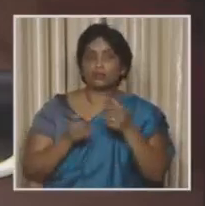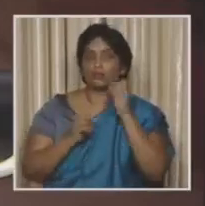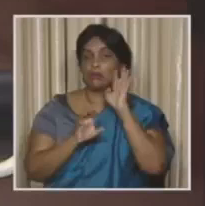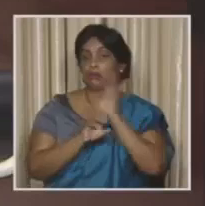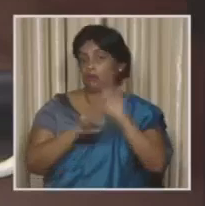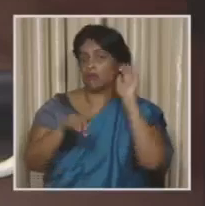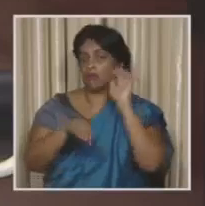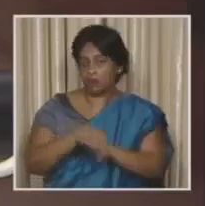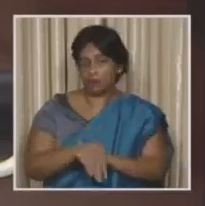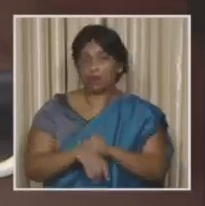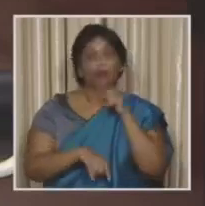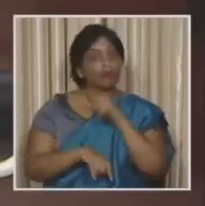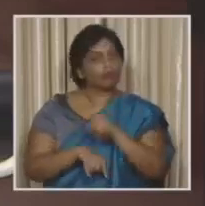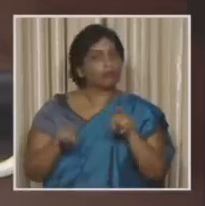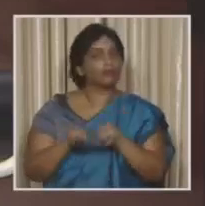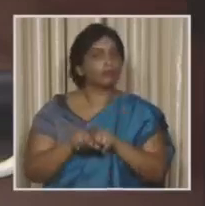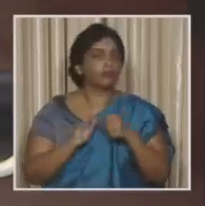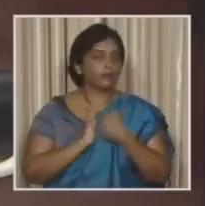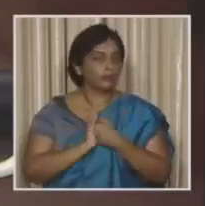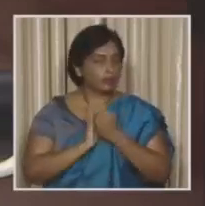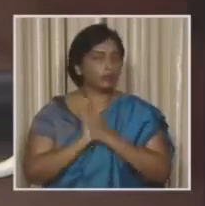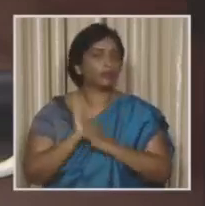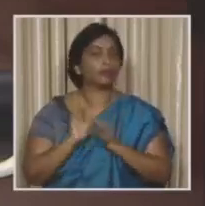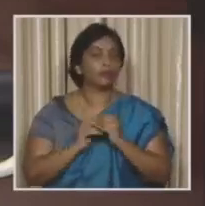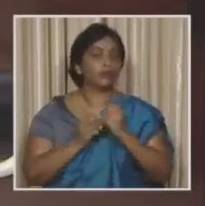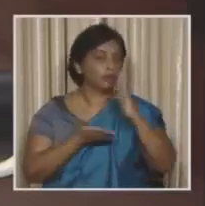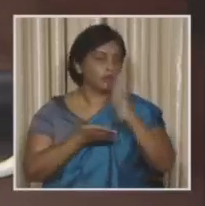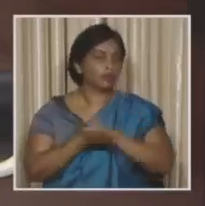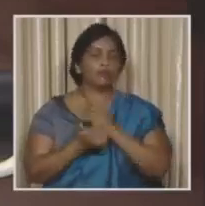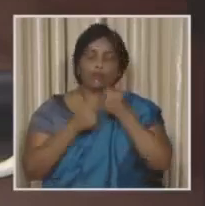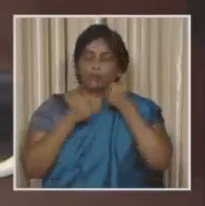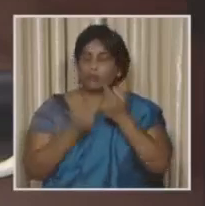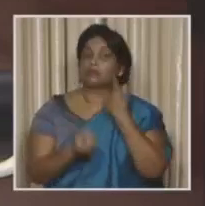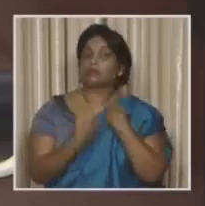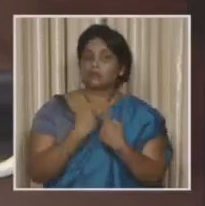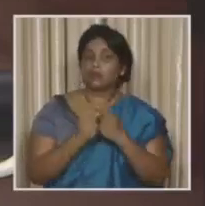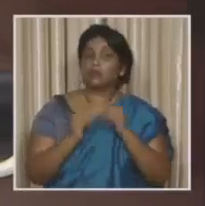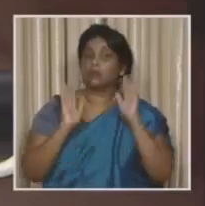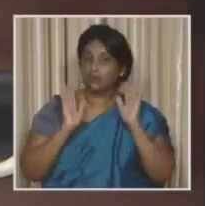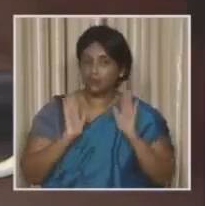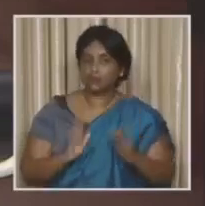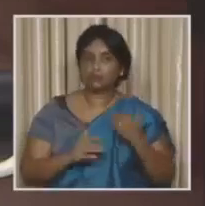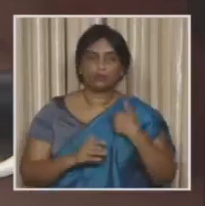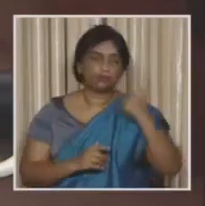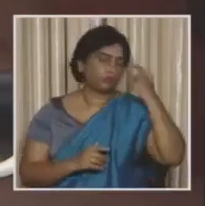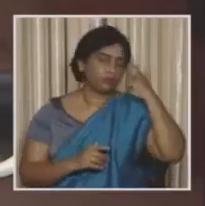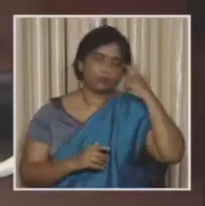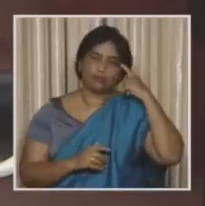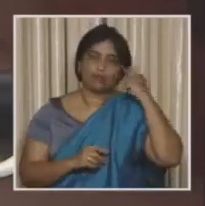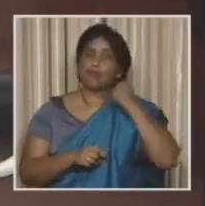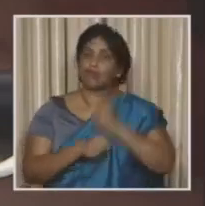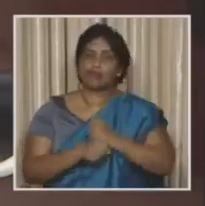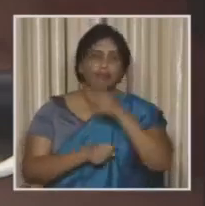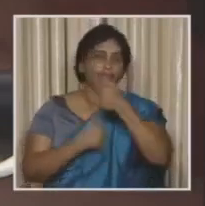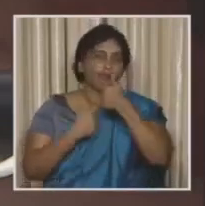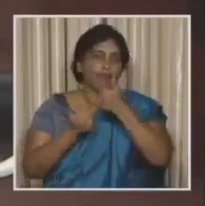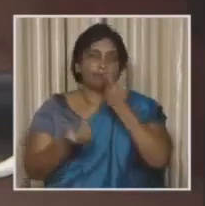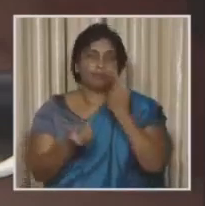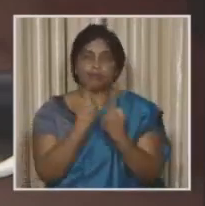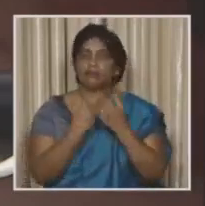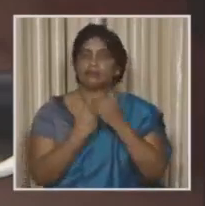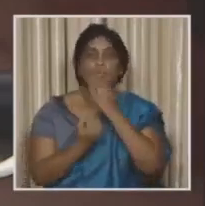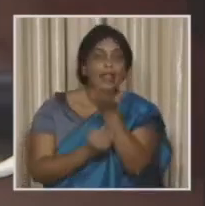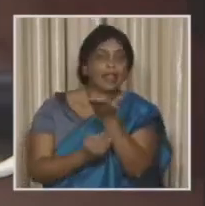කරගත යුතුයි. අන්න ඒ වෙනුවෙන් ගරු මන්ත්‍රීතුමිනි සාධාරණ පරීක්ෂණයක් ඕන. නමුත් මා හිතනවා ආණ්ඩුවෙන් සාධාරණ පරීක්ෂණයක්